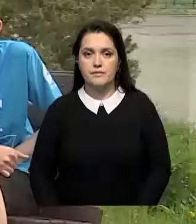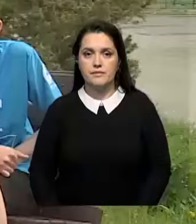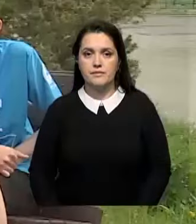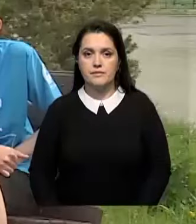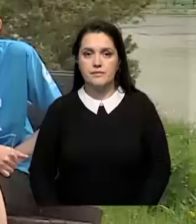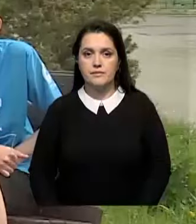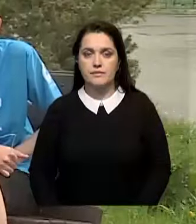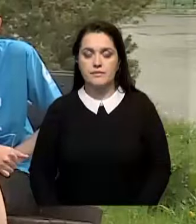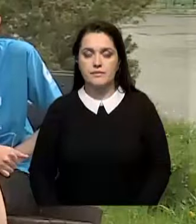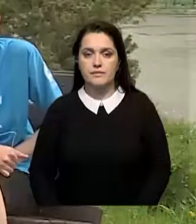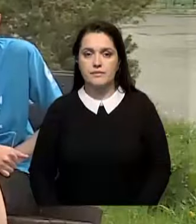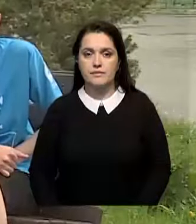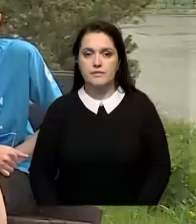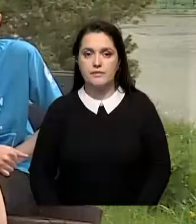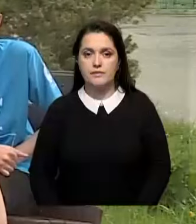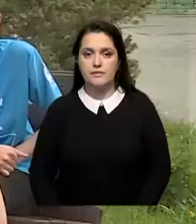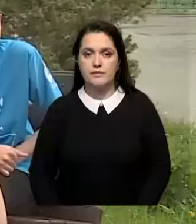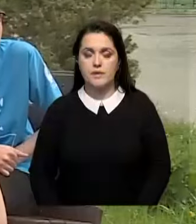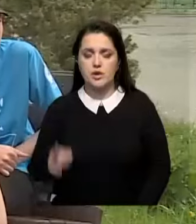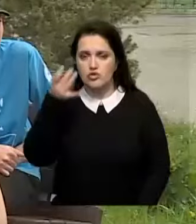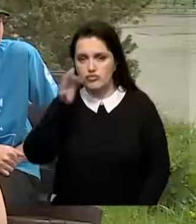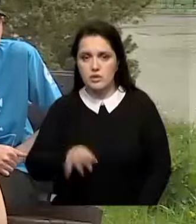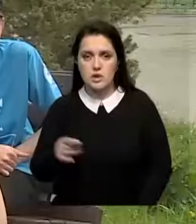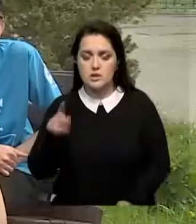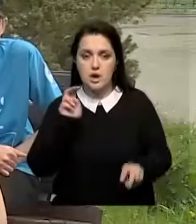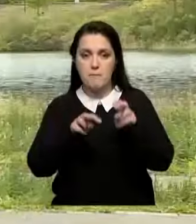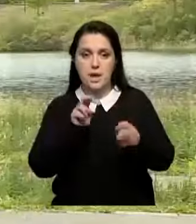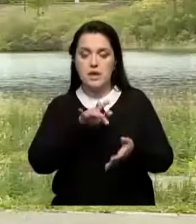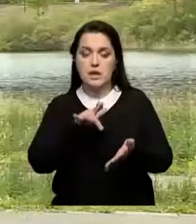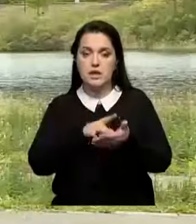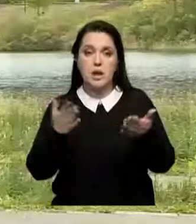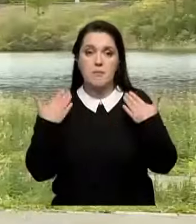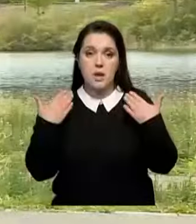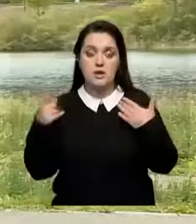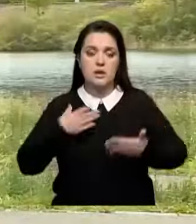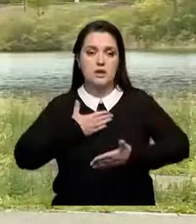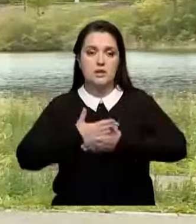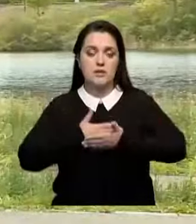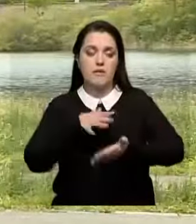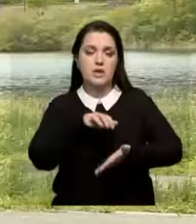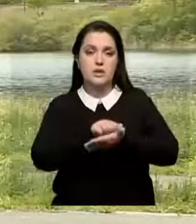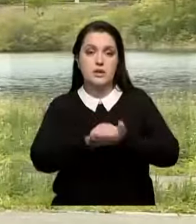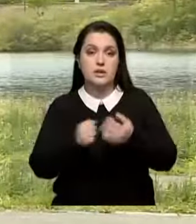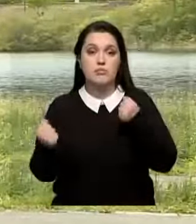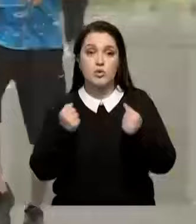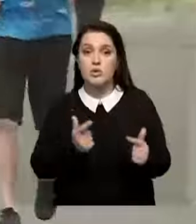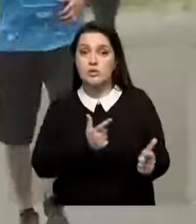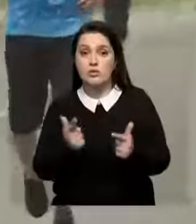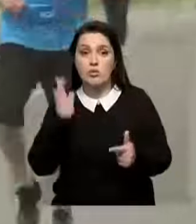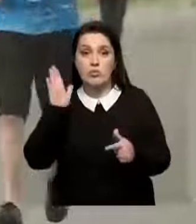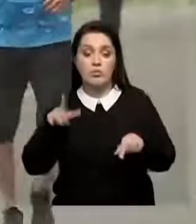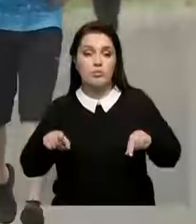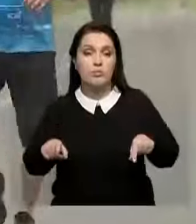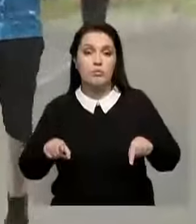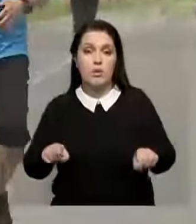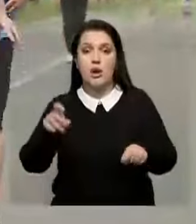продолжит Арман Орлан сулеймановы частые посетители городского парка в семье активно занимаются спортом а сейчас готовится к предстоящему забегу в